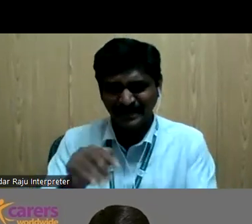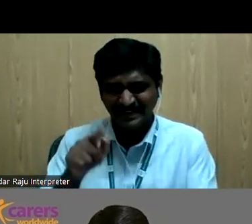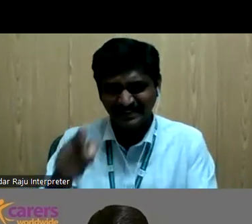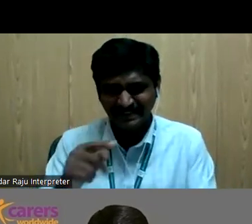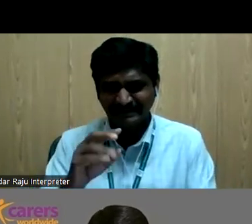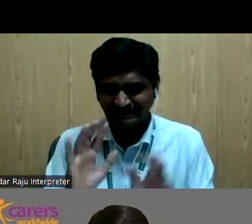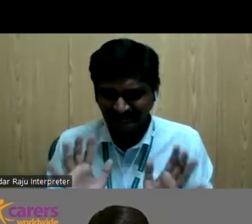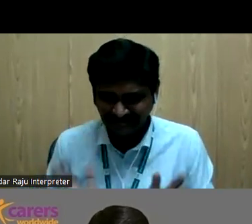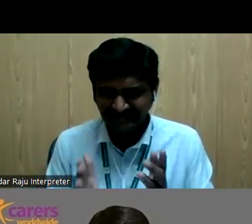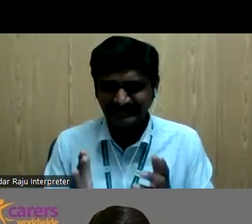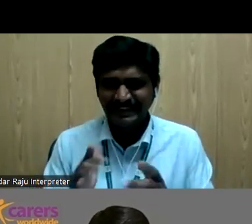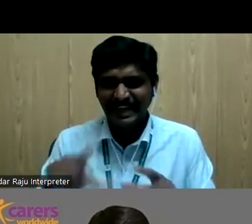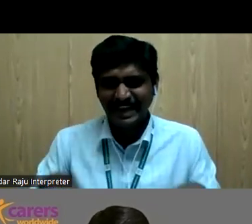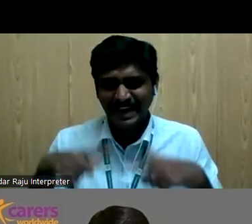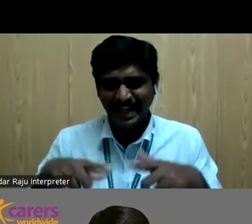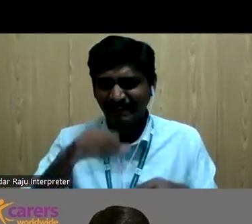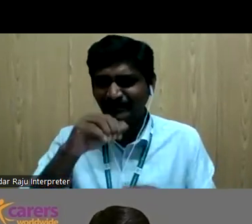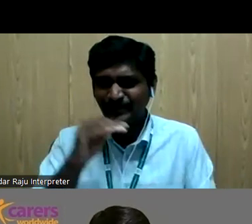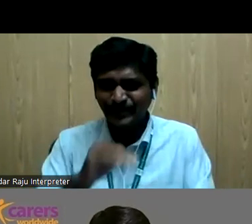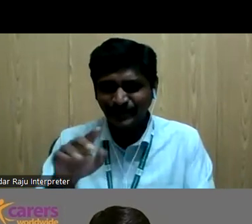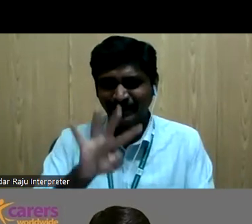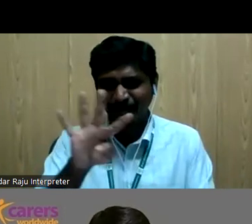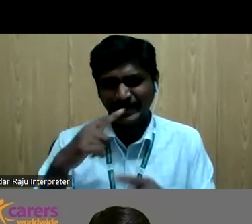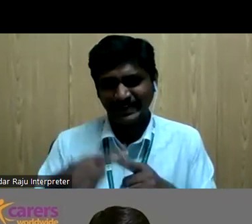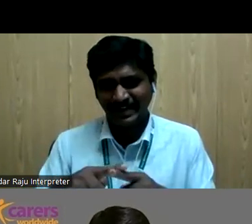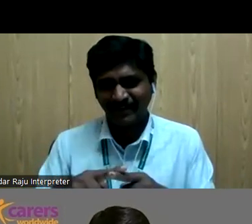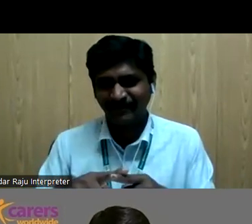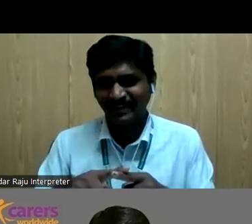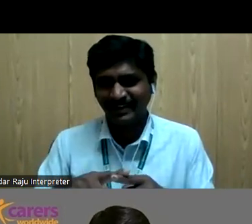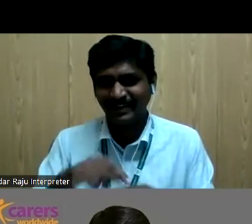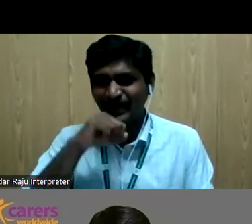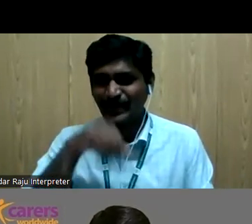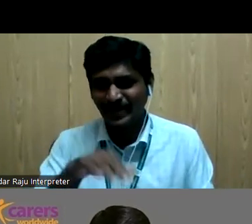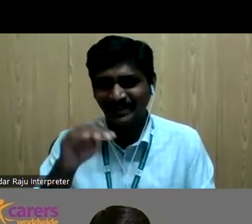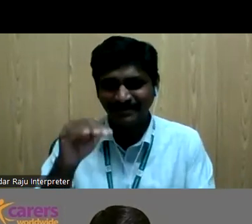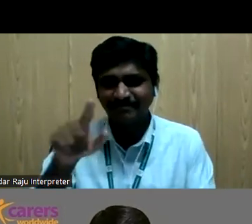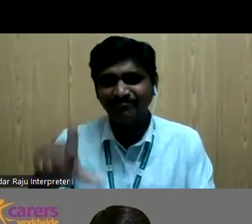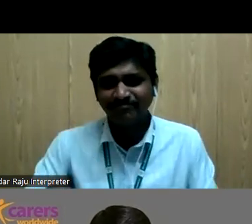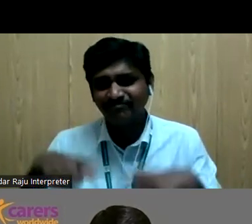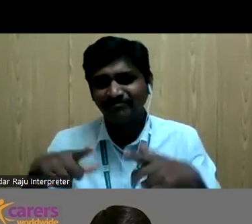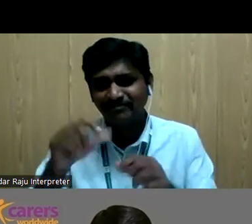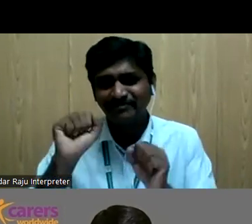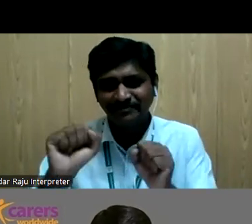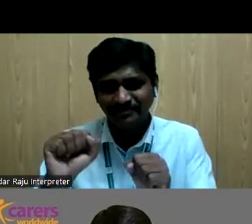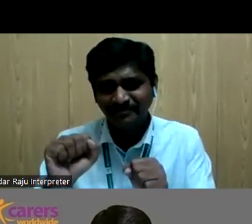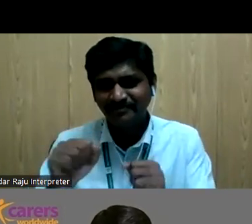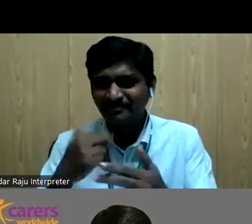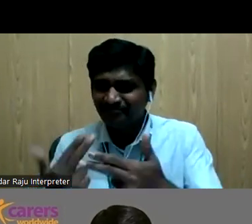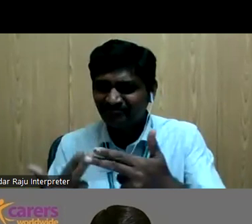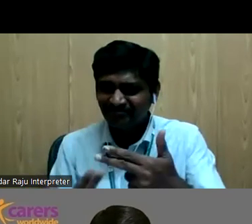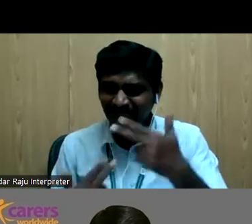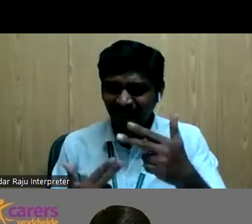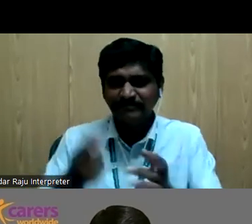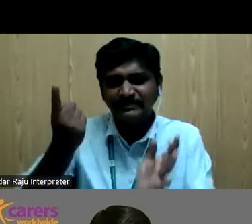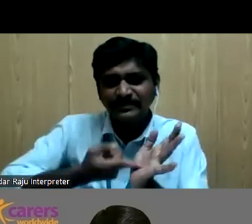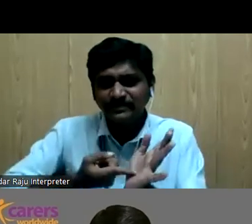सन इज 4.5 इयर्स ओल्ड. वुड यू लाइक टू शेयर योर जर्नी विद अस एंड वुड यू लाइक टू शेयर द चैलेंजेस यू हैव सीन इन